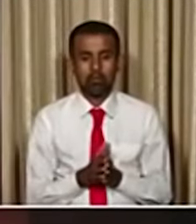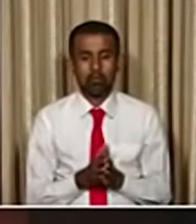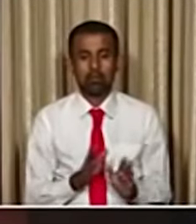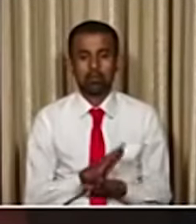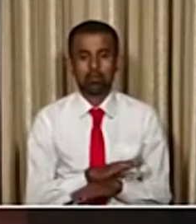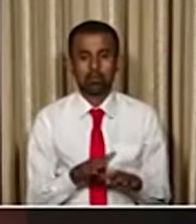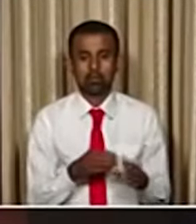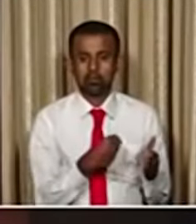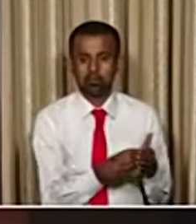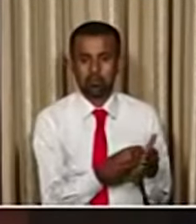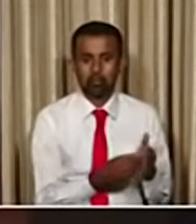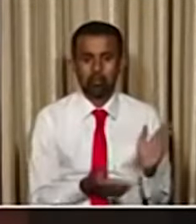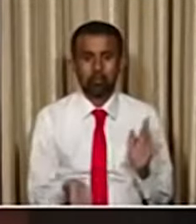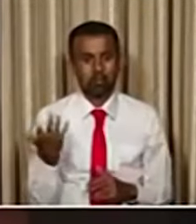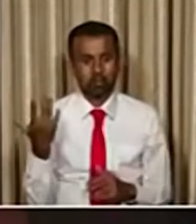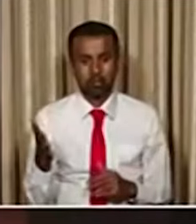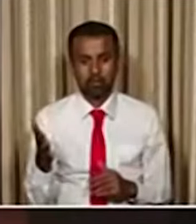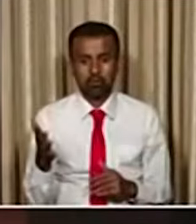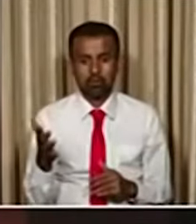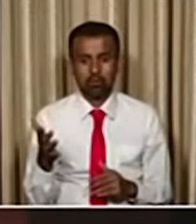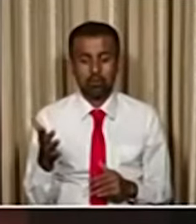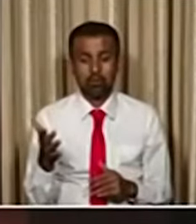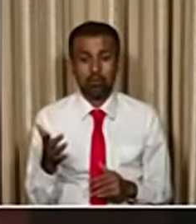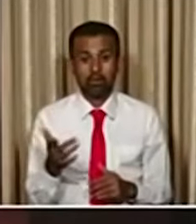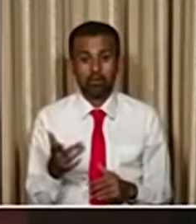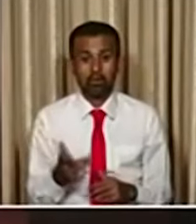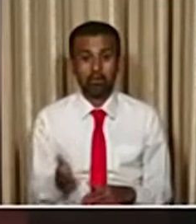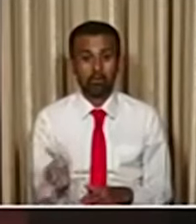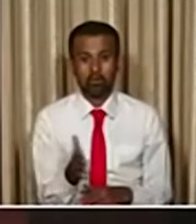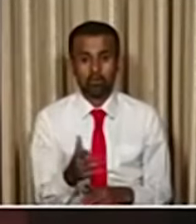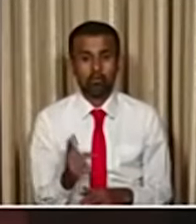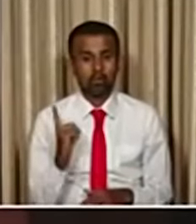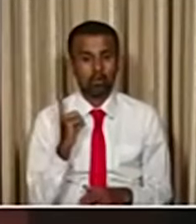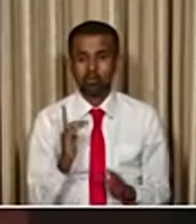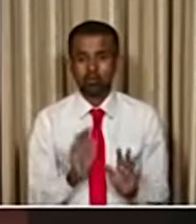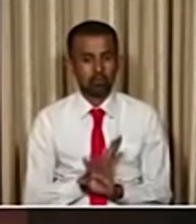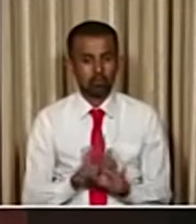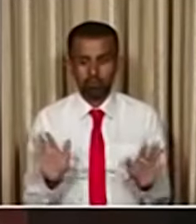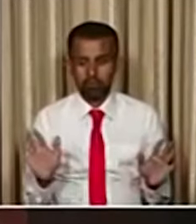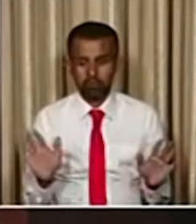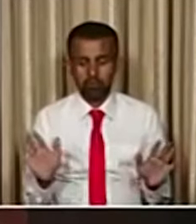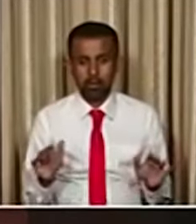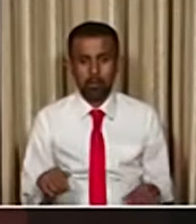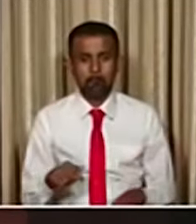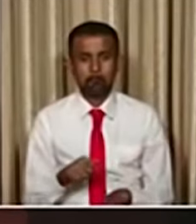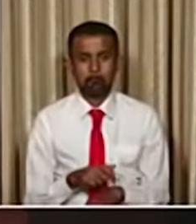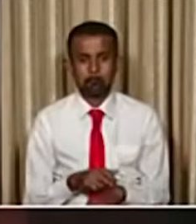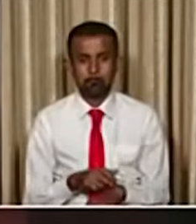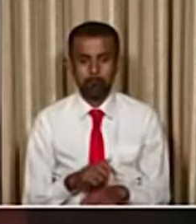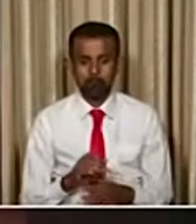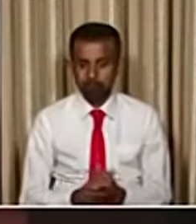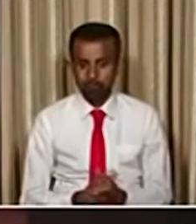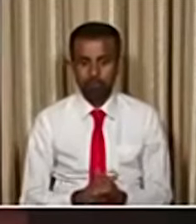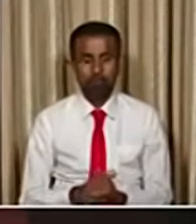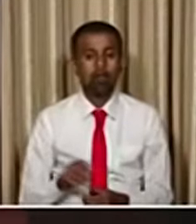දරුමල්ලෝ රැකගන්න. ඒගොල්ලෝ මර්සිනරිස්ලා නෙවෙයි. ඒගොල්ලෝ කුලී හේවායන් නෙවෙයි. හැබැයි මේ වෙන විට